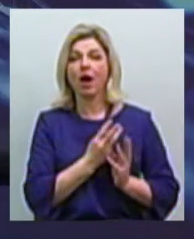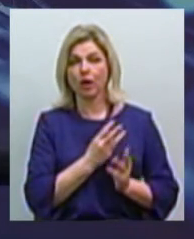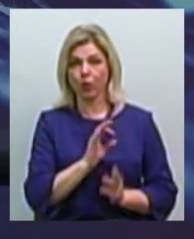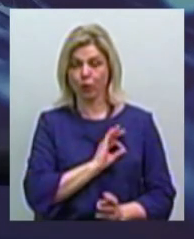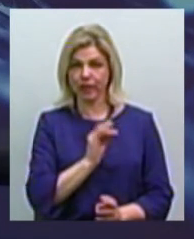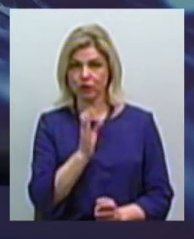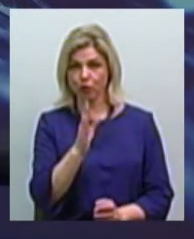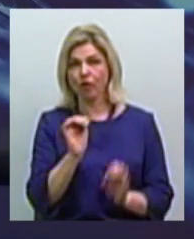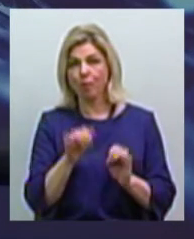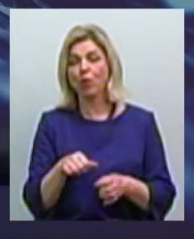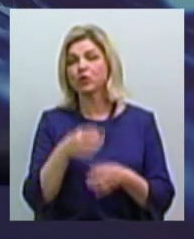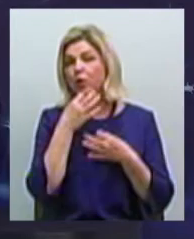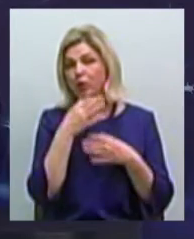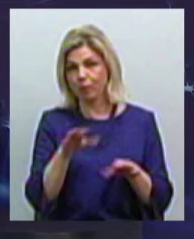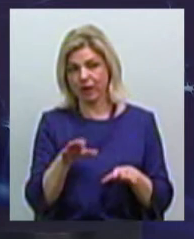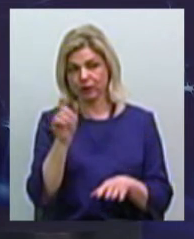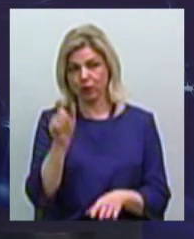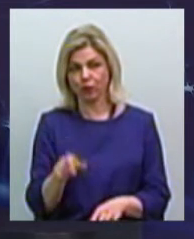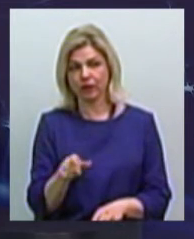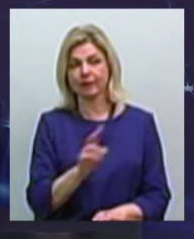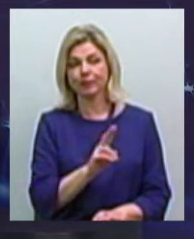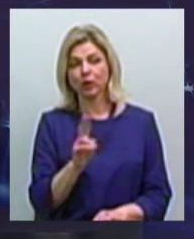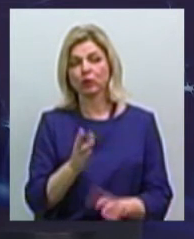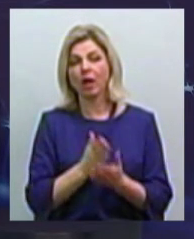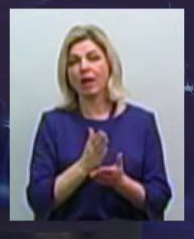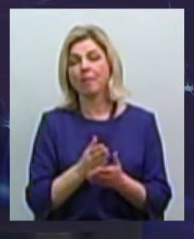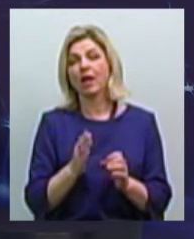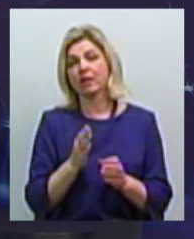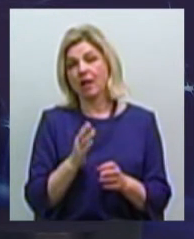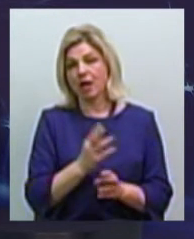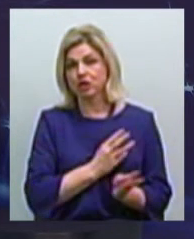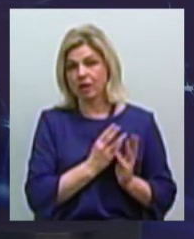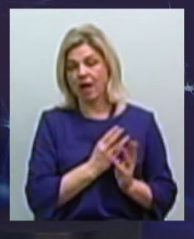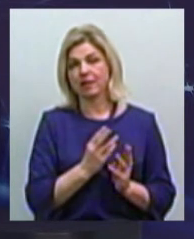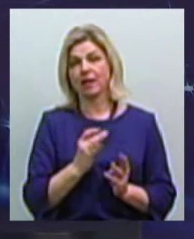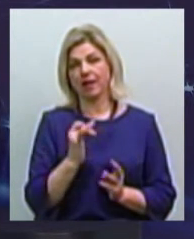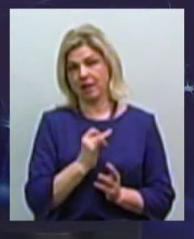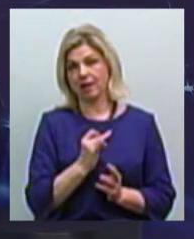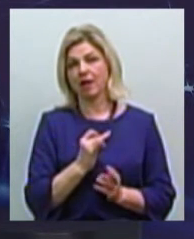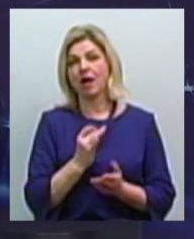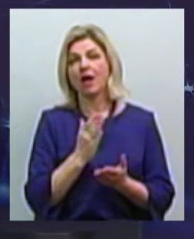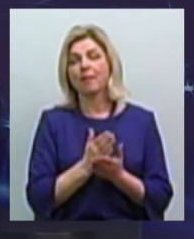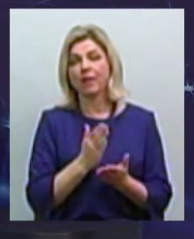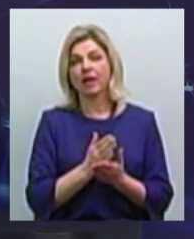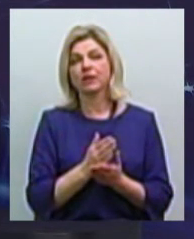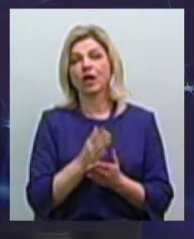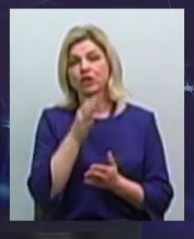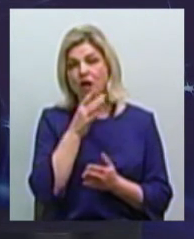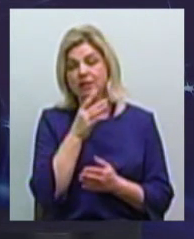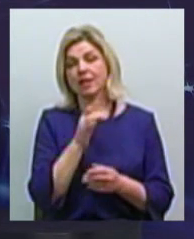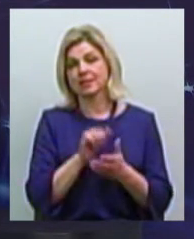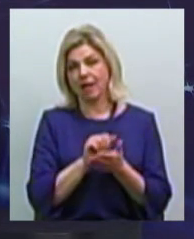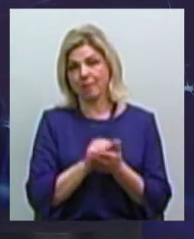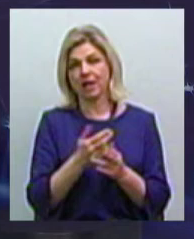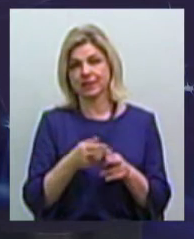будь-який бажаючий, так? Абсолютно будь-яка людина, яка має просто бажання, натхнення і безпосередньо час займатися